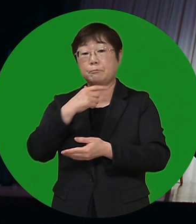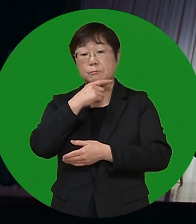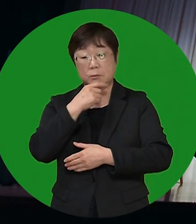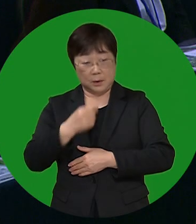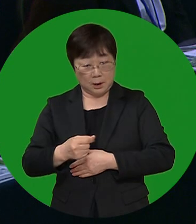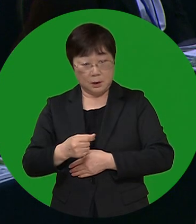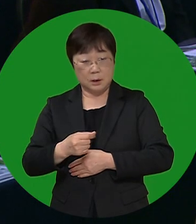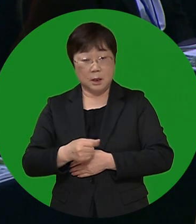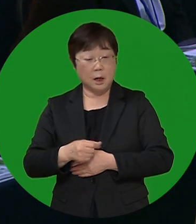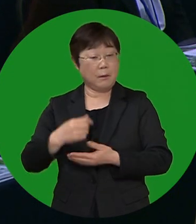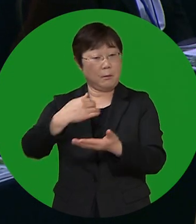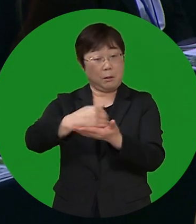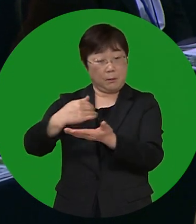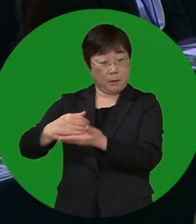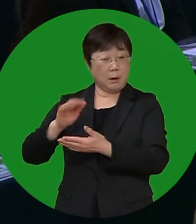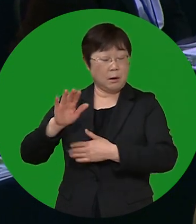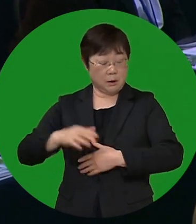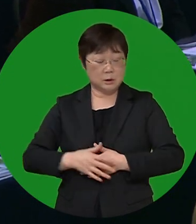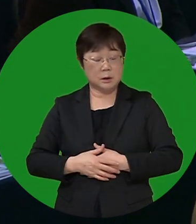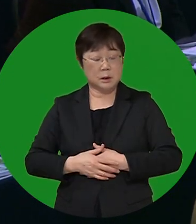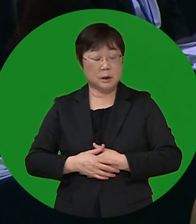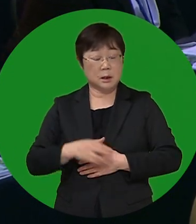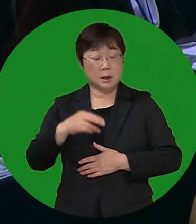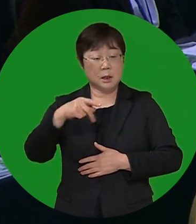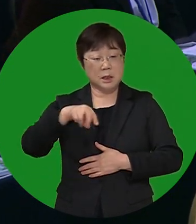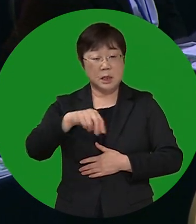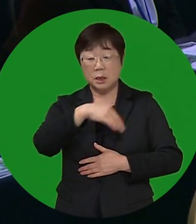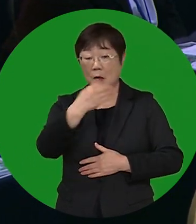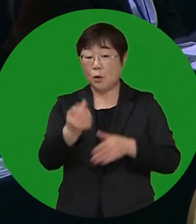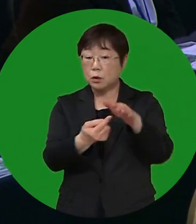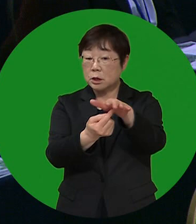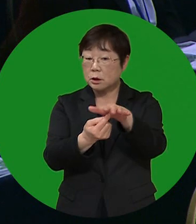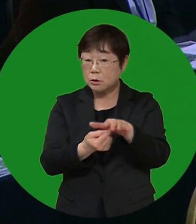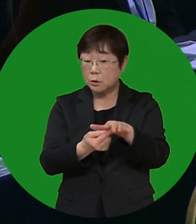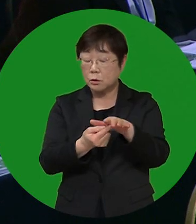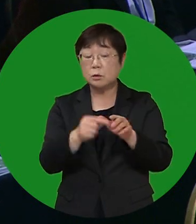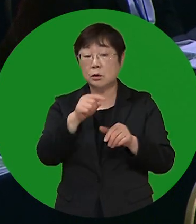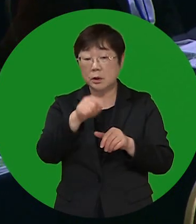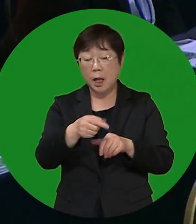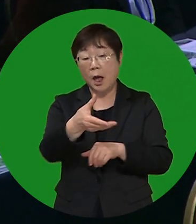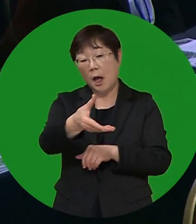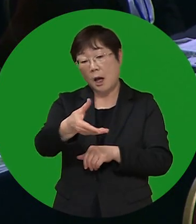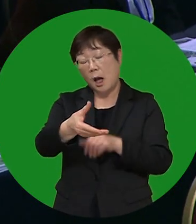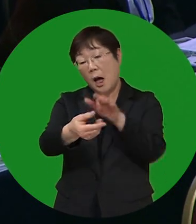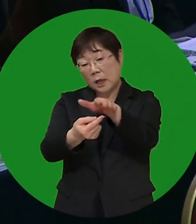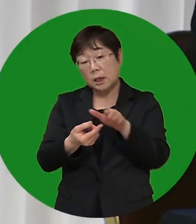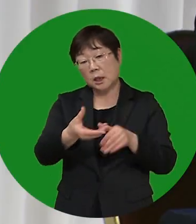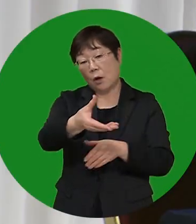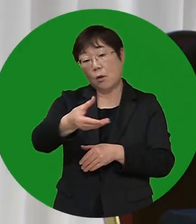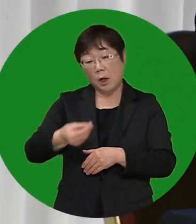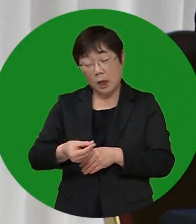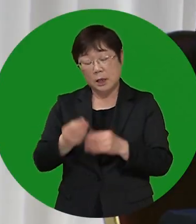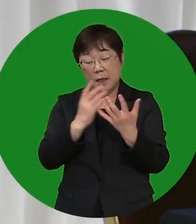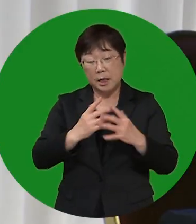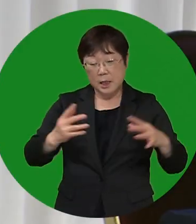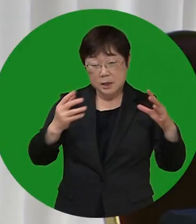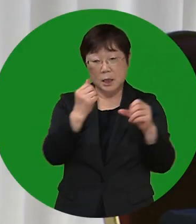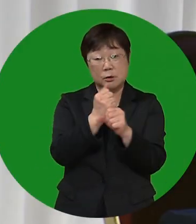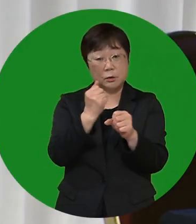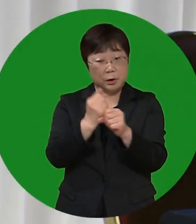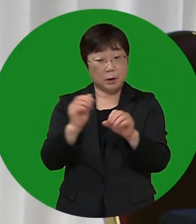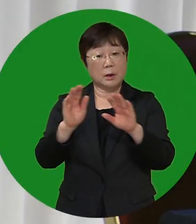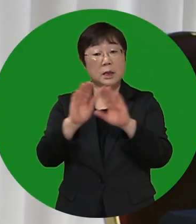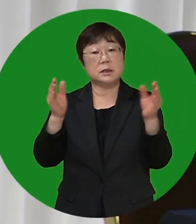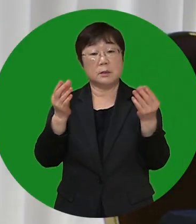いう話がありまして佐那河内村に貼ったっておっ借りて野菜作りを